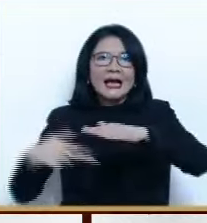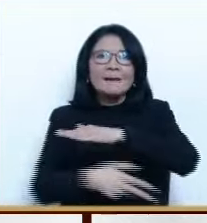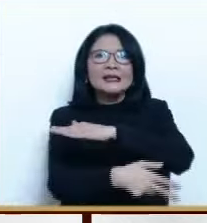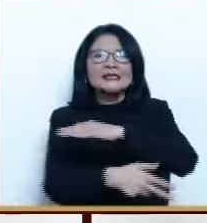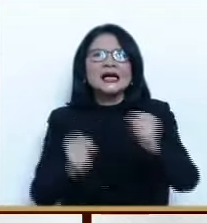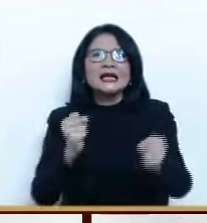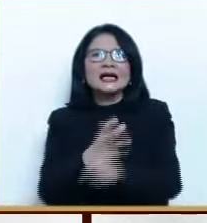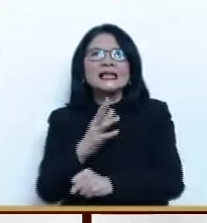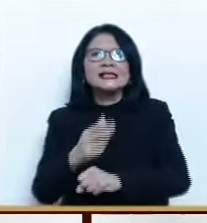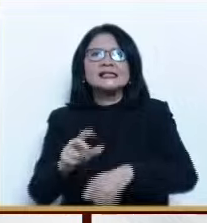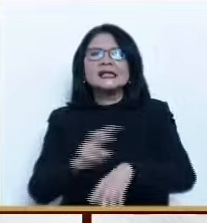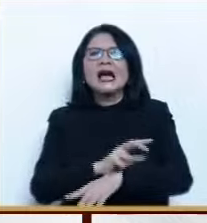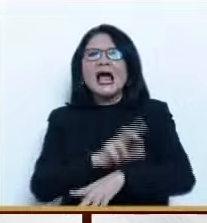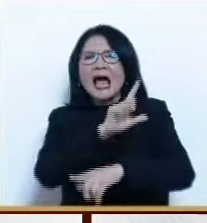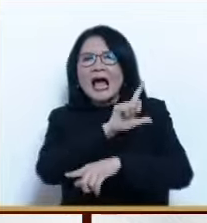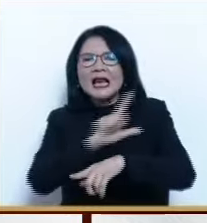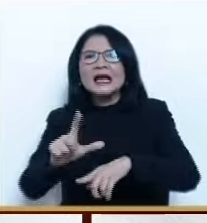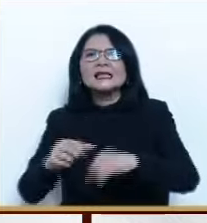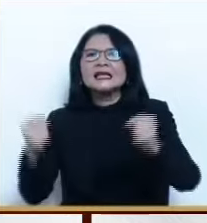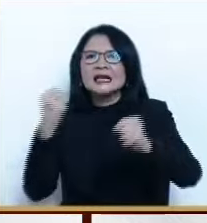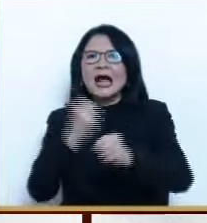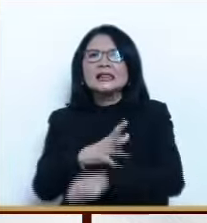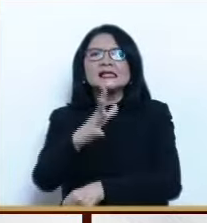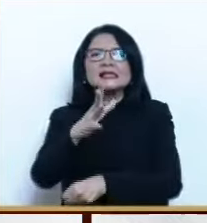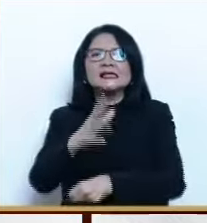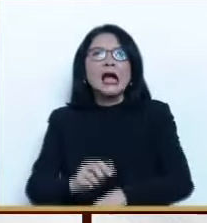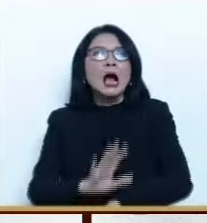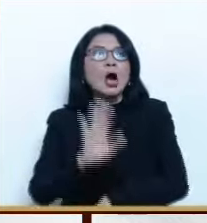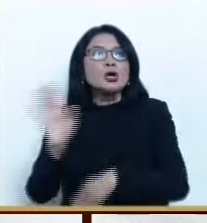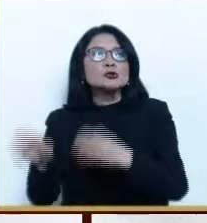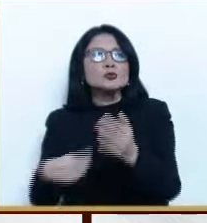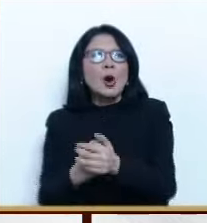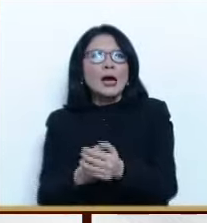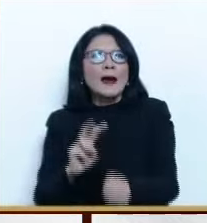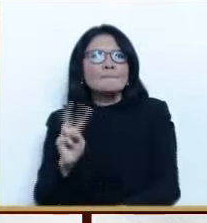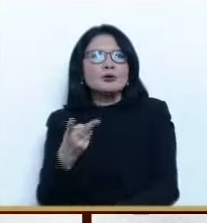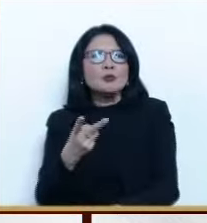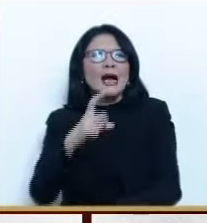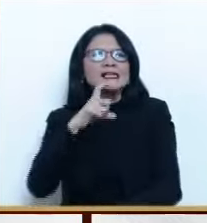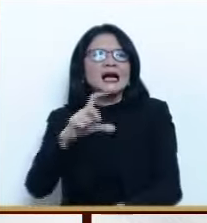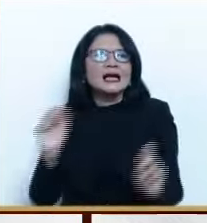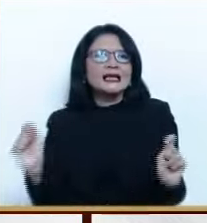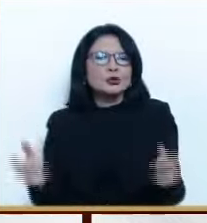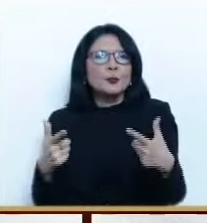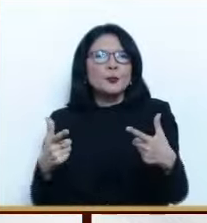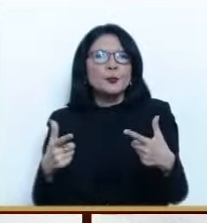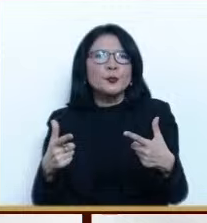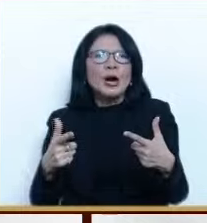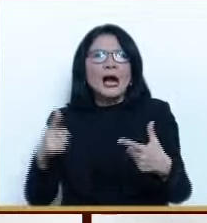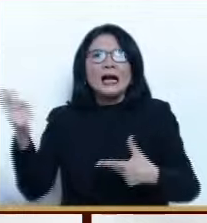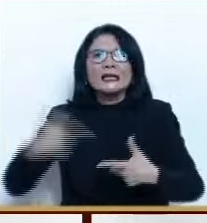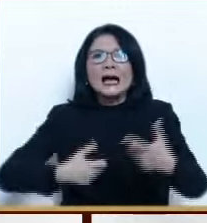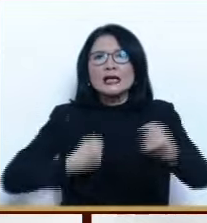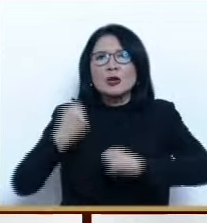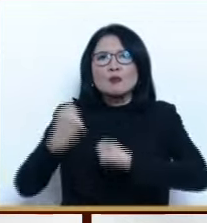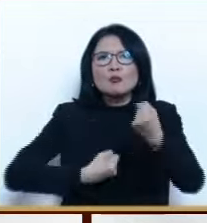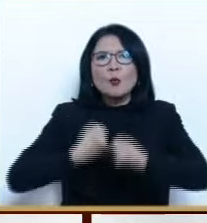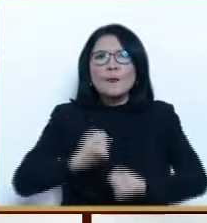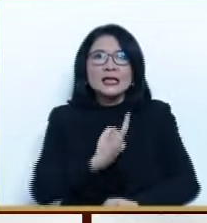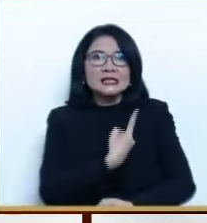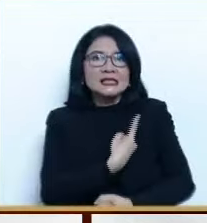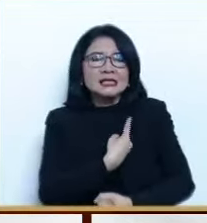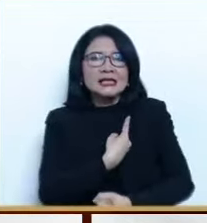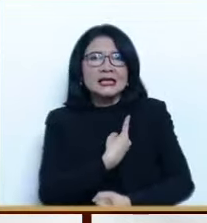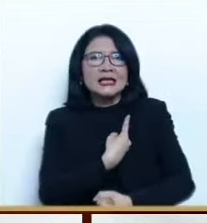lrt gratis dengan demikian mereka akan melubah pola hidup dari mengendarai kendaraan